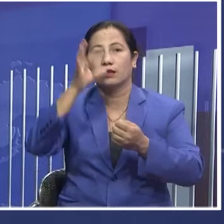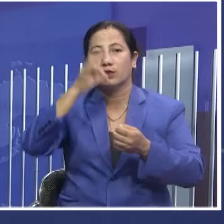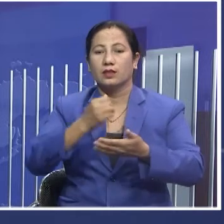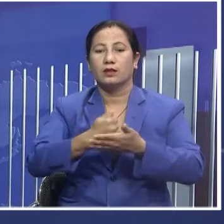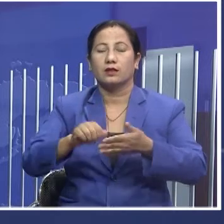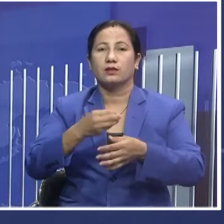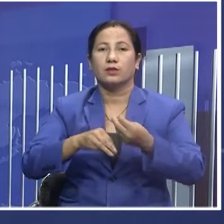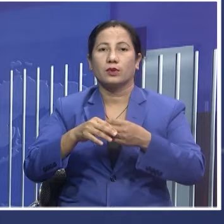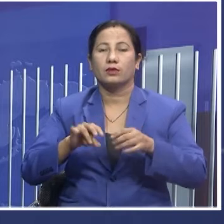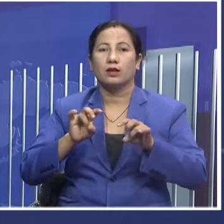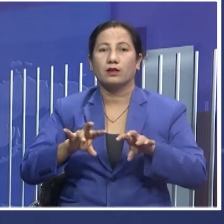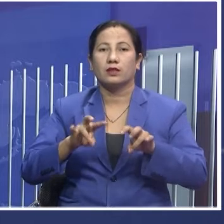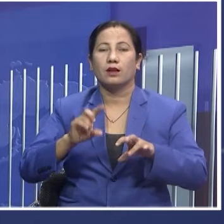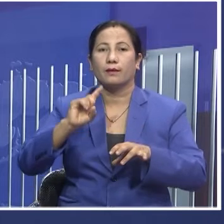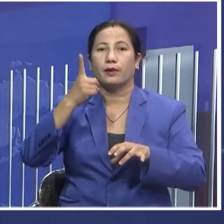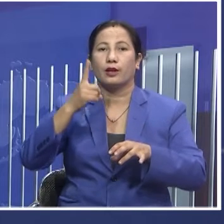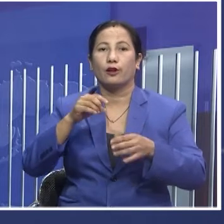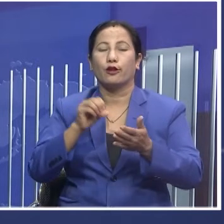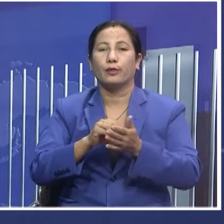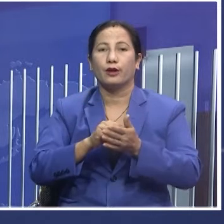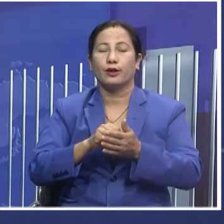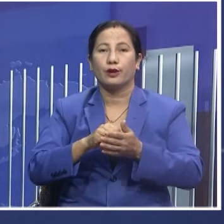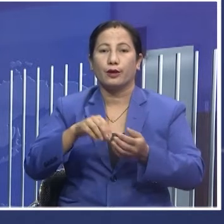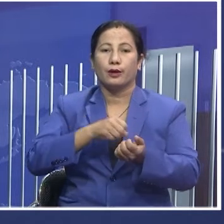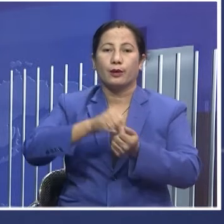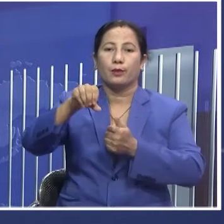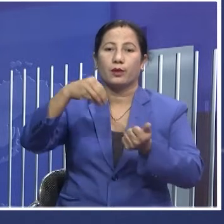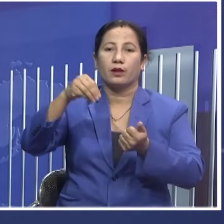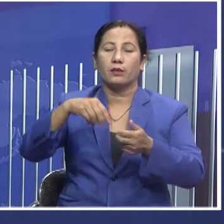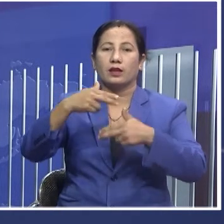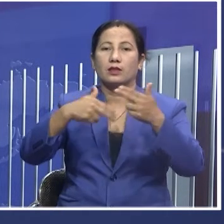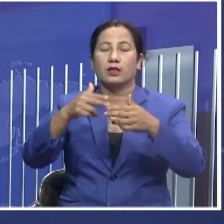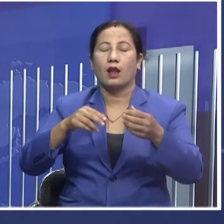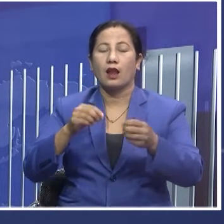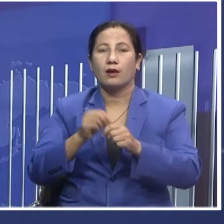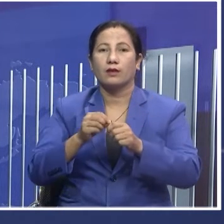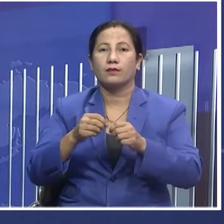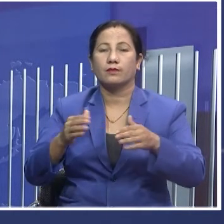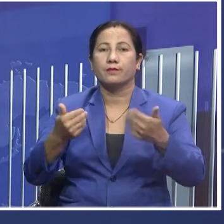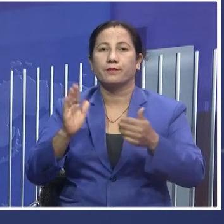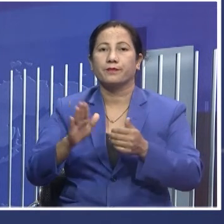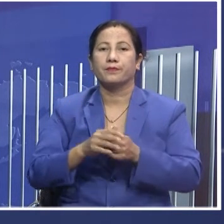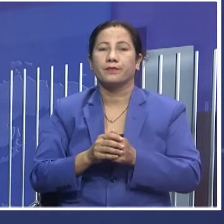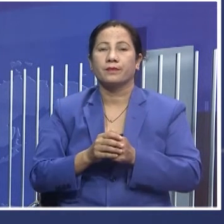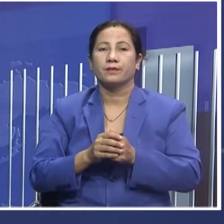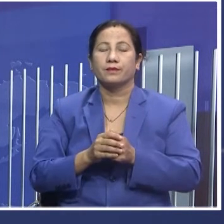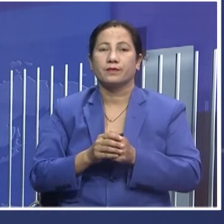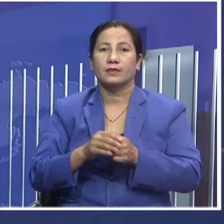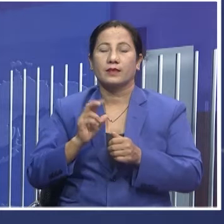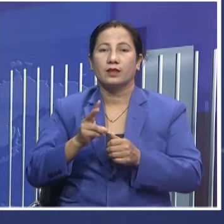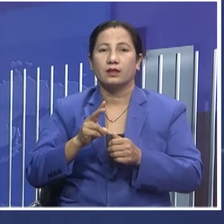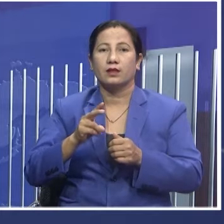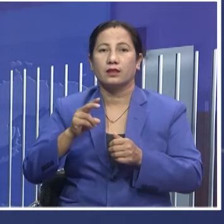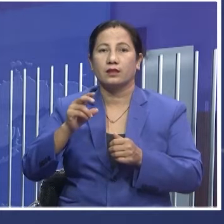सम्झौताले अस्ट्रेलियालाई पहिलो पटक परमाणु ऊर्जाबाट चल्ने पनडुब्बी बनाउने बाटो खुला गरिदिनेछ। यस्तै